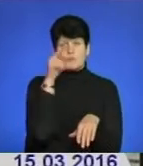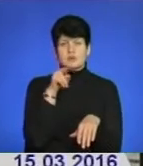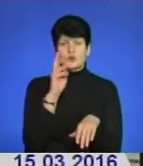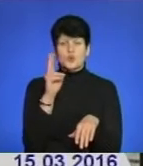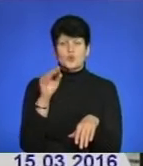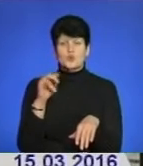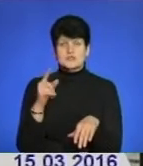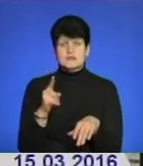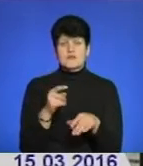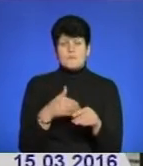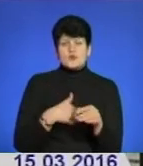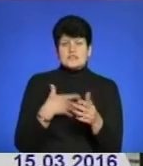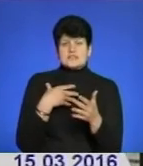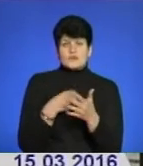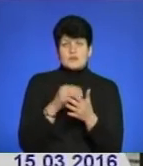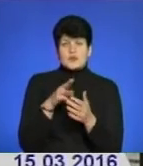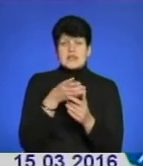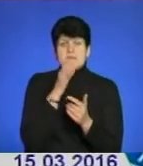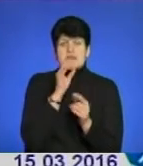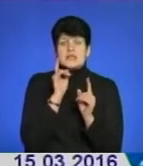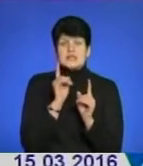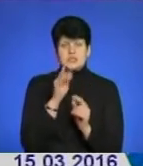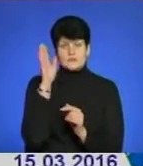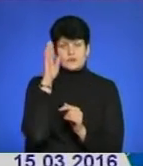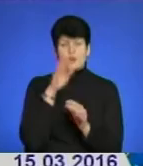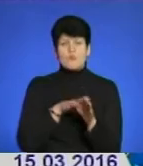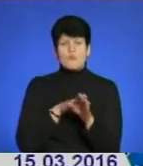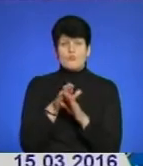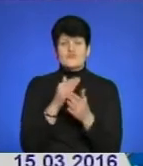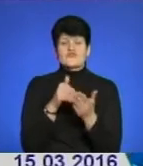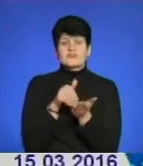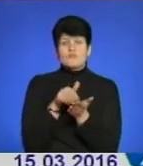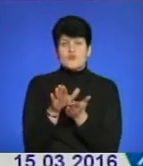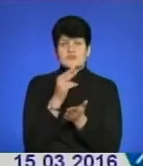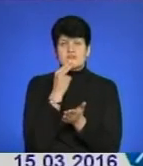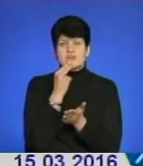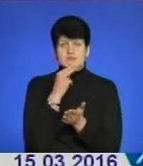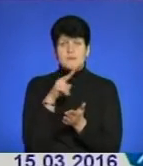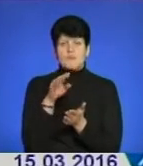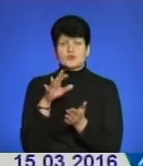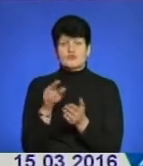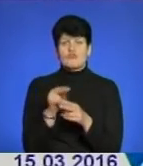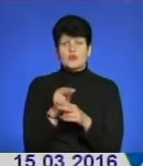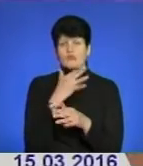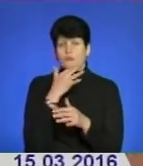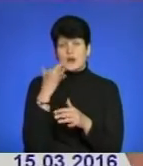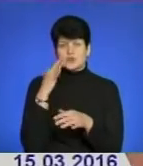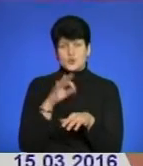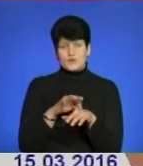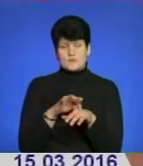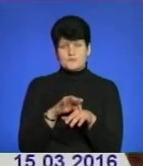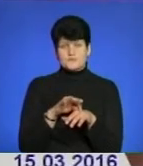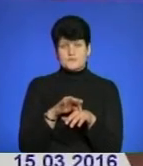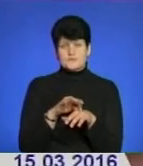постить за своєю методикою і п'є лише воду. Повністю відмовившись від їжі під час посту, він вилікував багато хвороб.